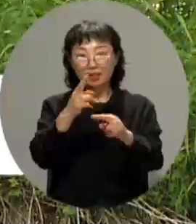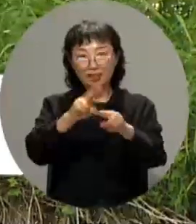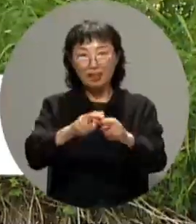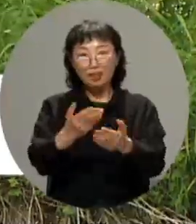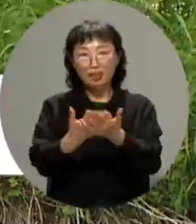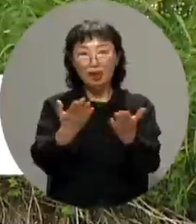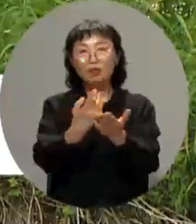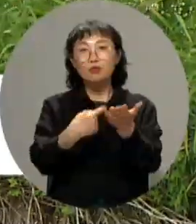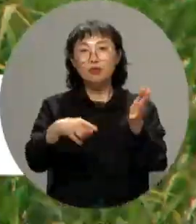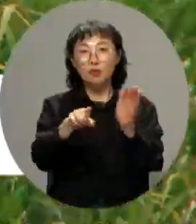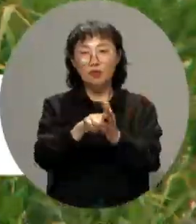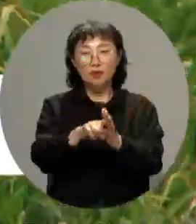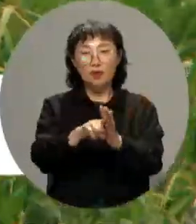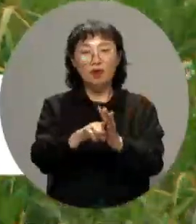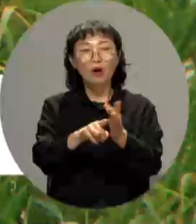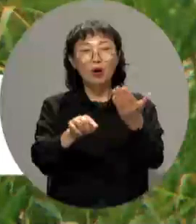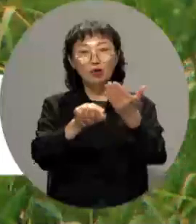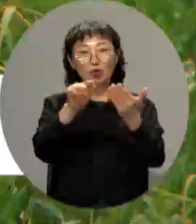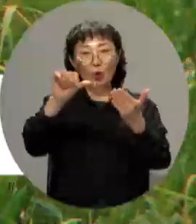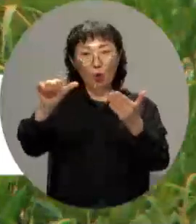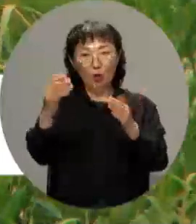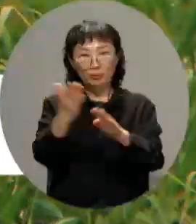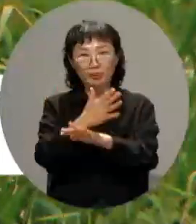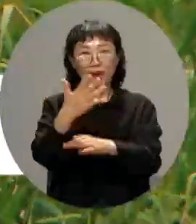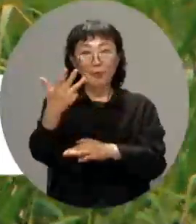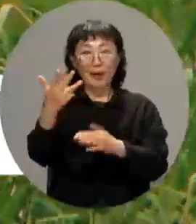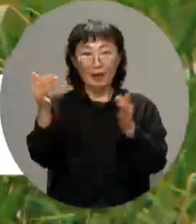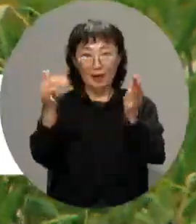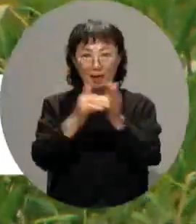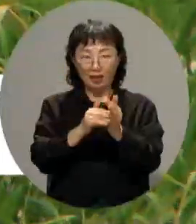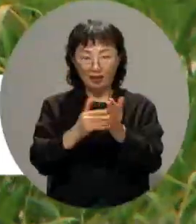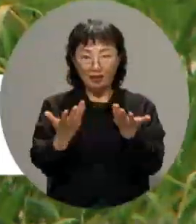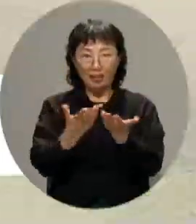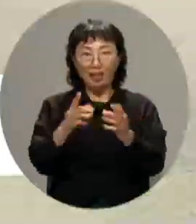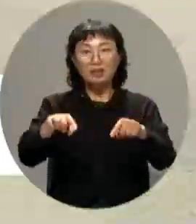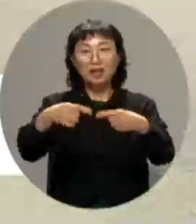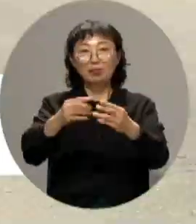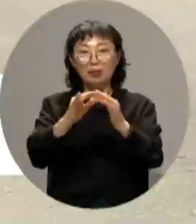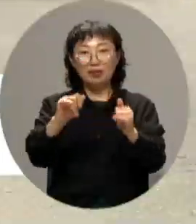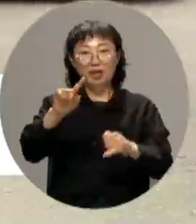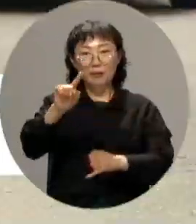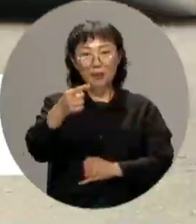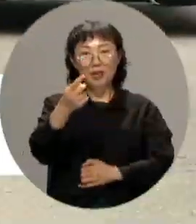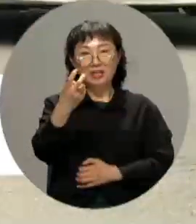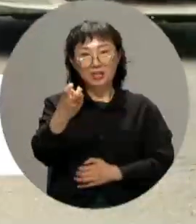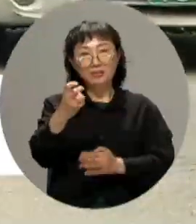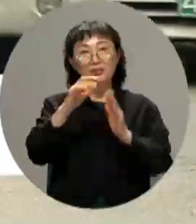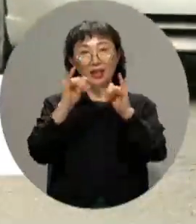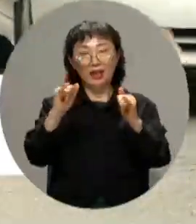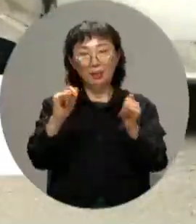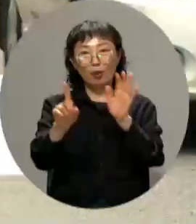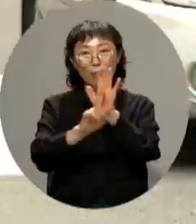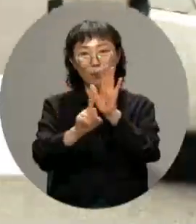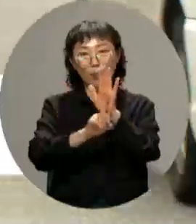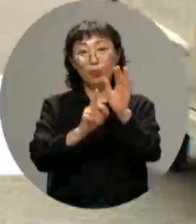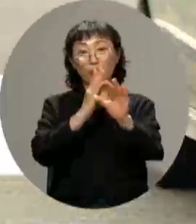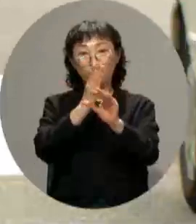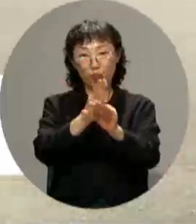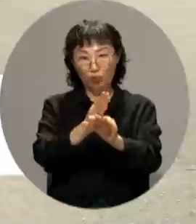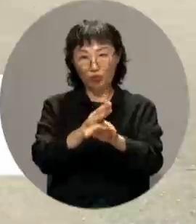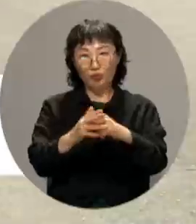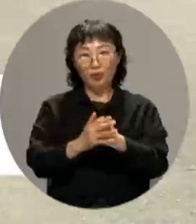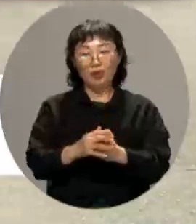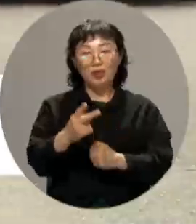제공하기 위해 오는 5일부터 8일까지 공공 근로사업 참여자 120명을 공개 모집합니다. 참여